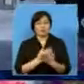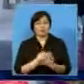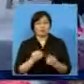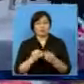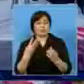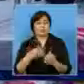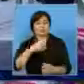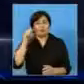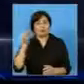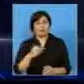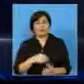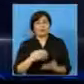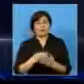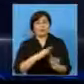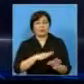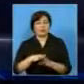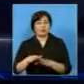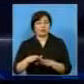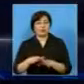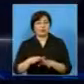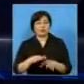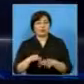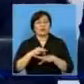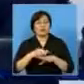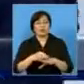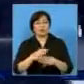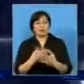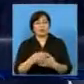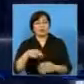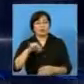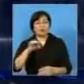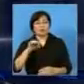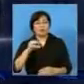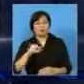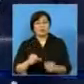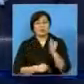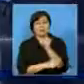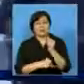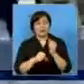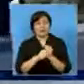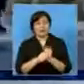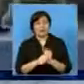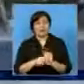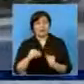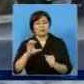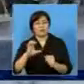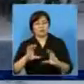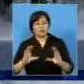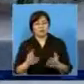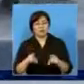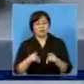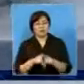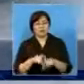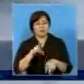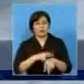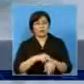15 декабря в областном центре проводится оперативно-профилактическое мероприятие «Пиротехника». Сотрудники управления по чрезвычайным ситуациям совместно с